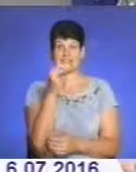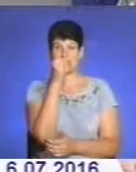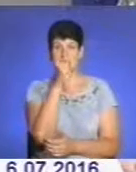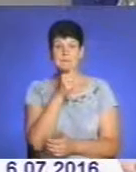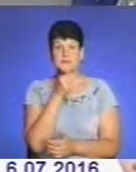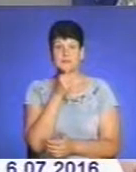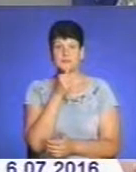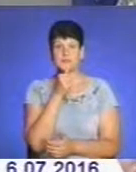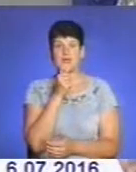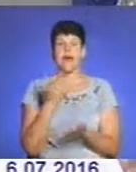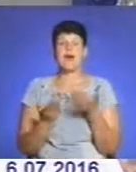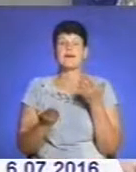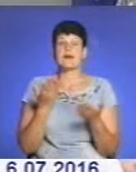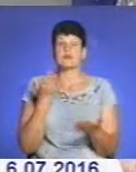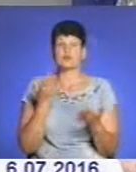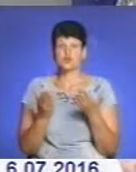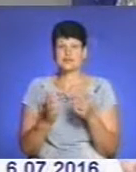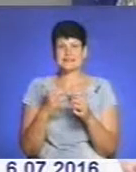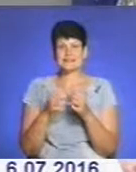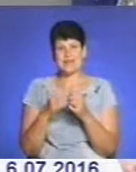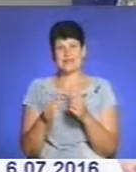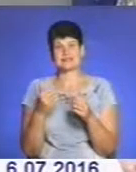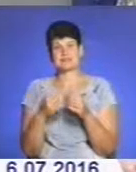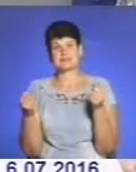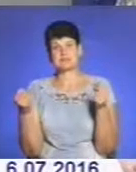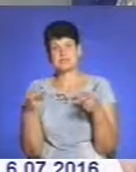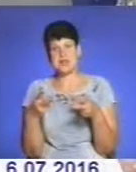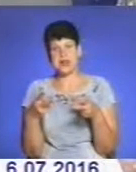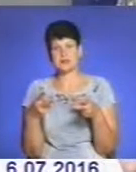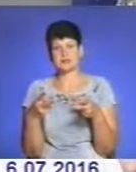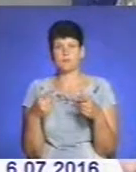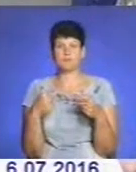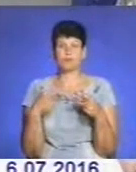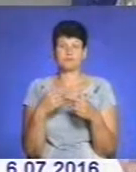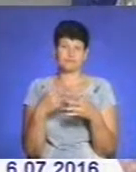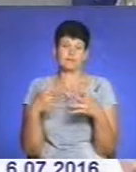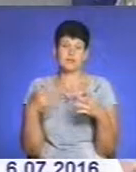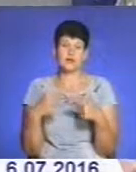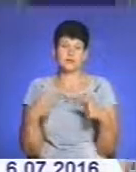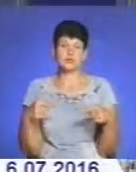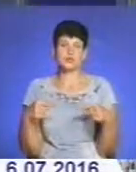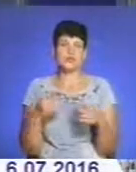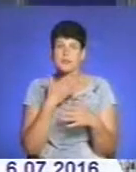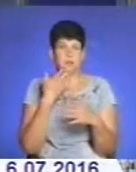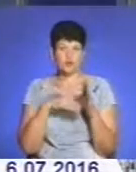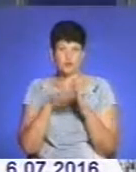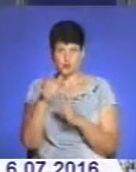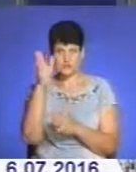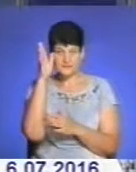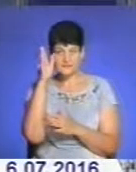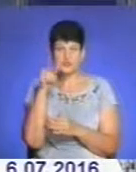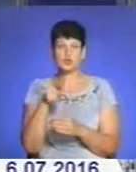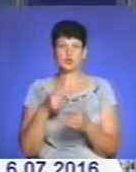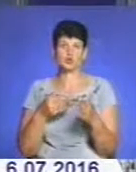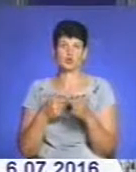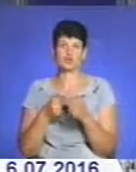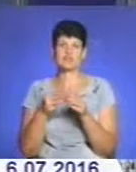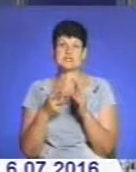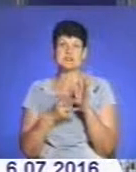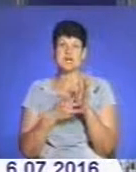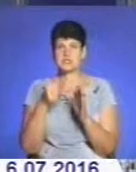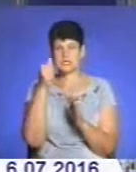якщо мають середню спеціальну і так далі освіту, тобто не мають вищої освіти, то відповідно до 18